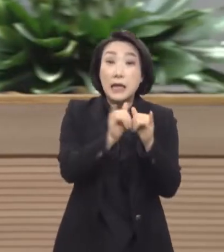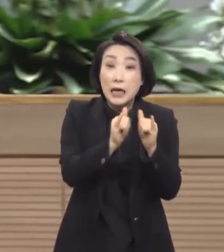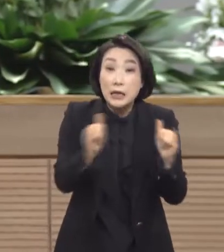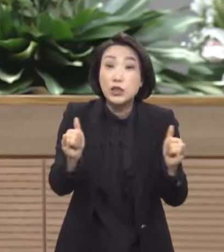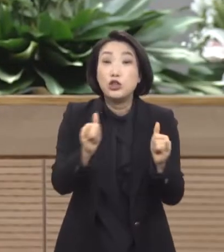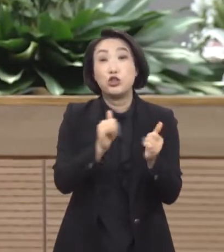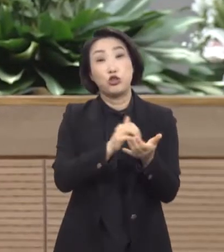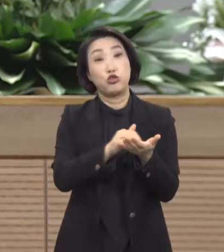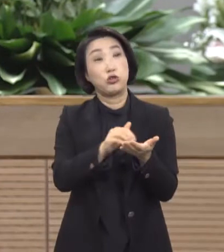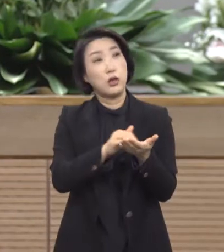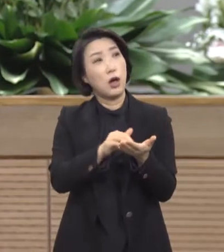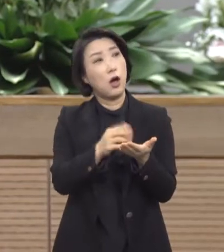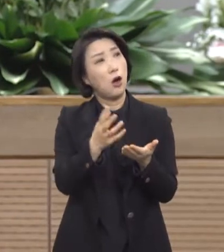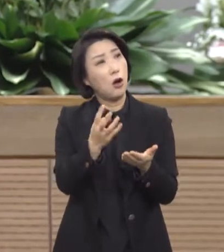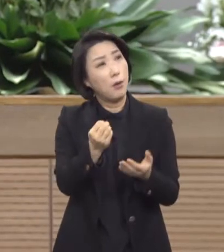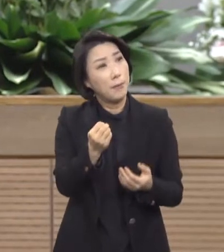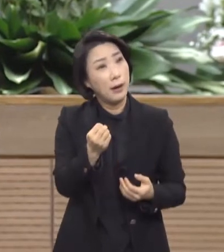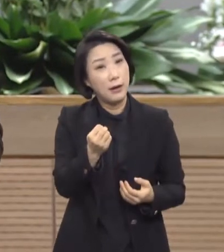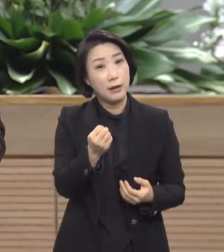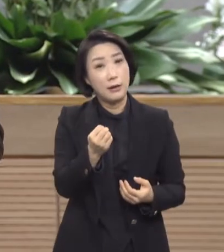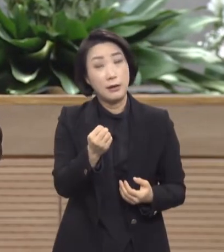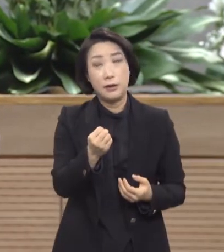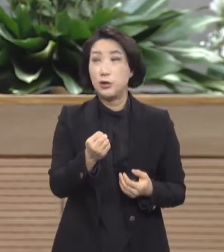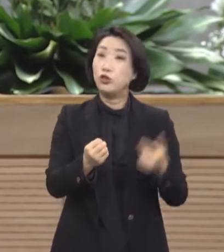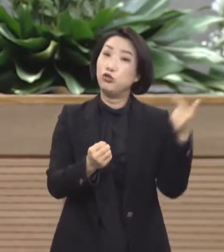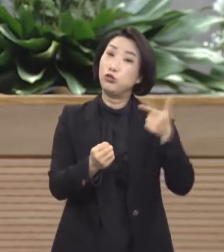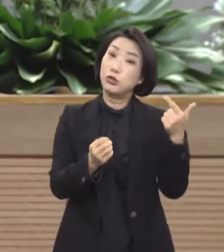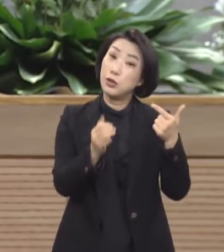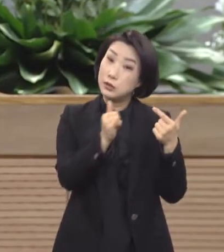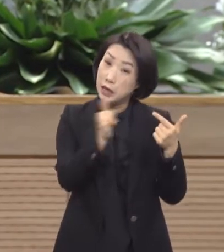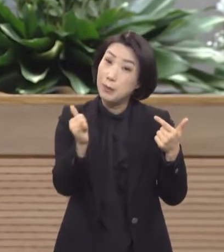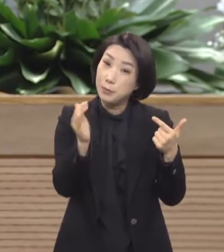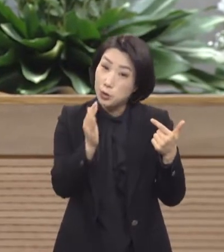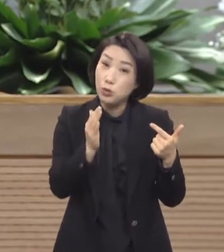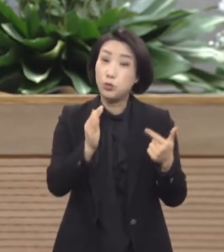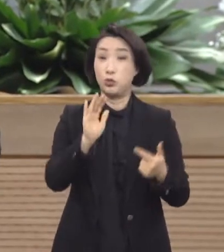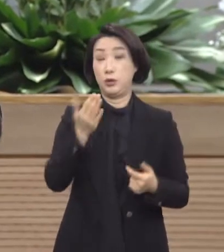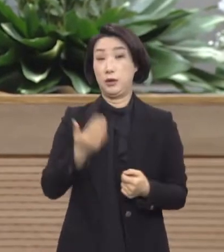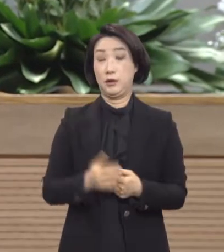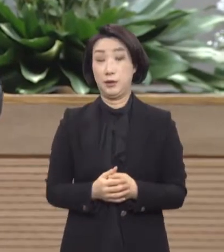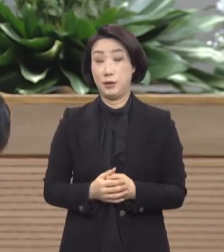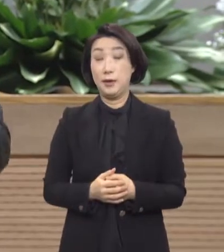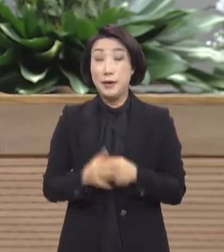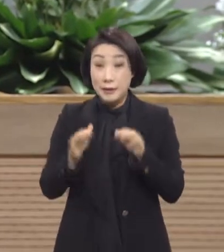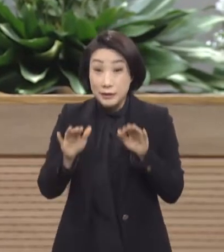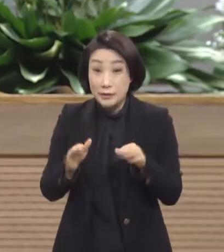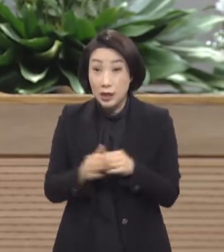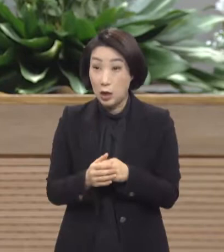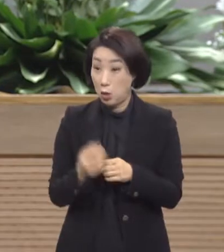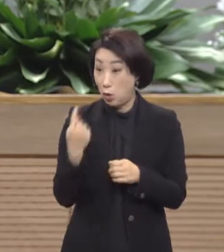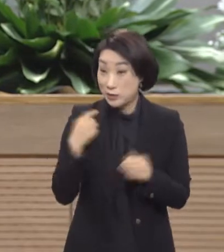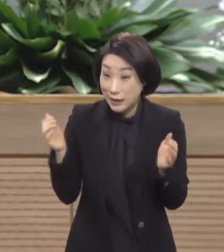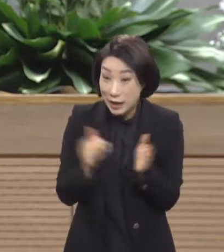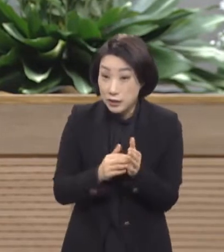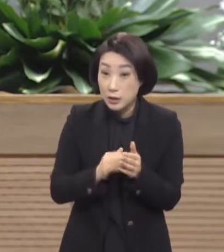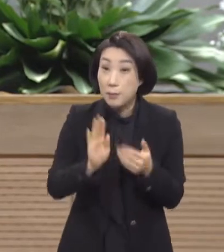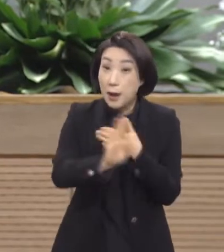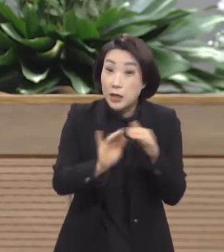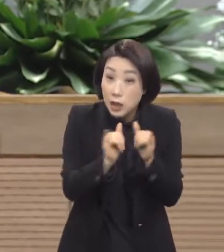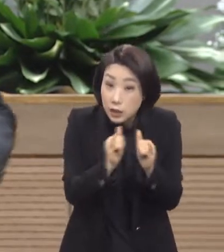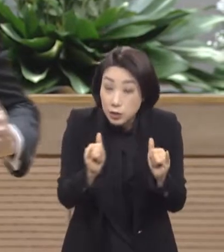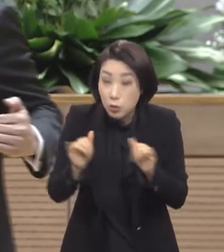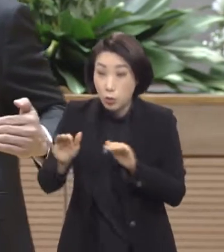바리새인이 얼마나 되느냐, 한 6천 명 정도. 근데 어제까지